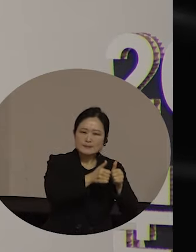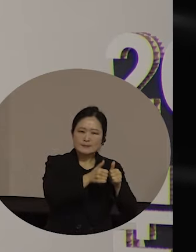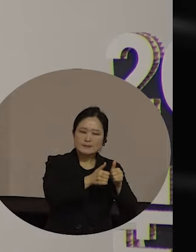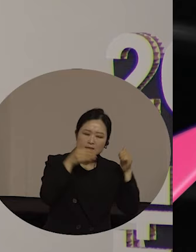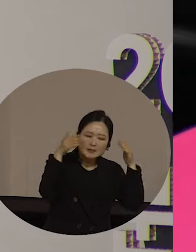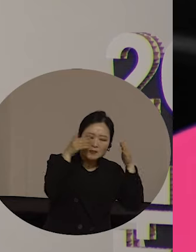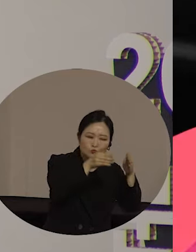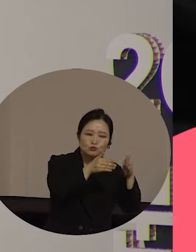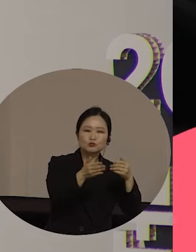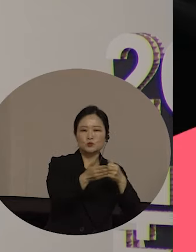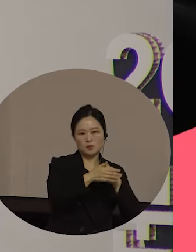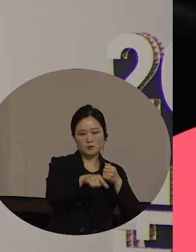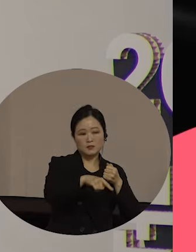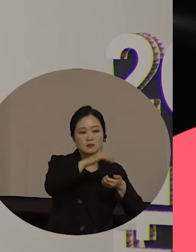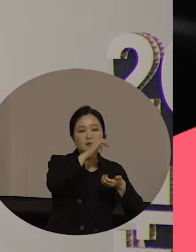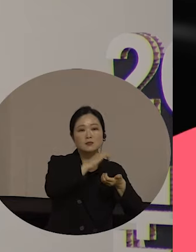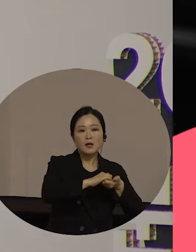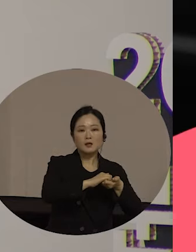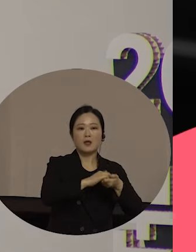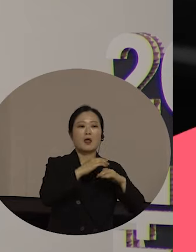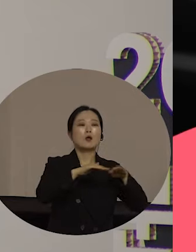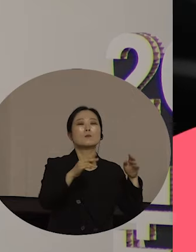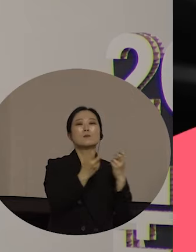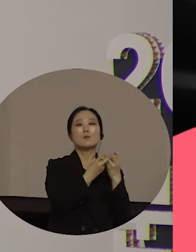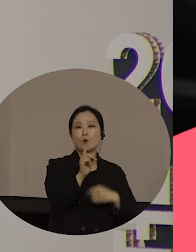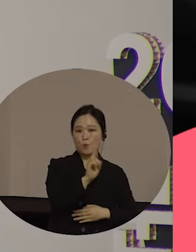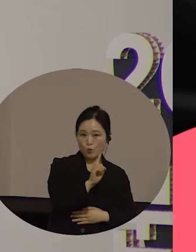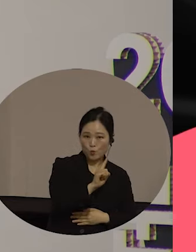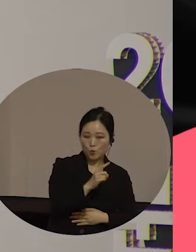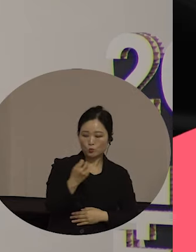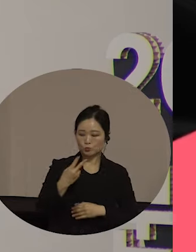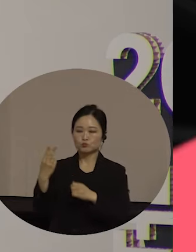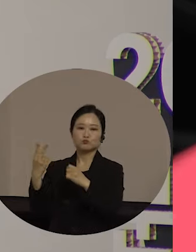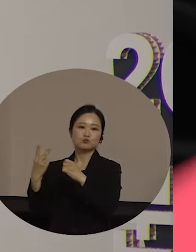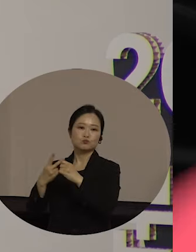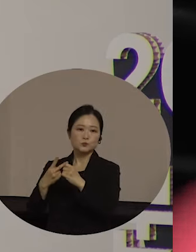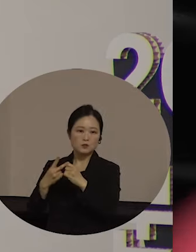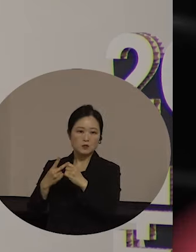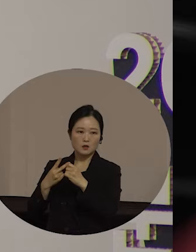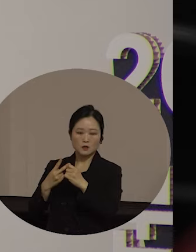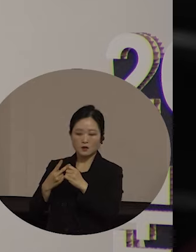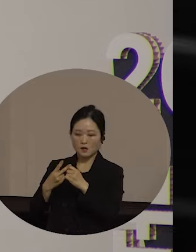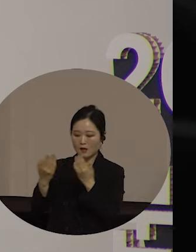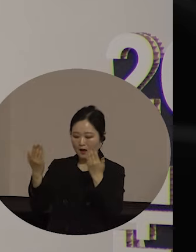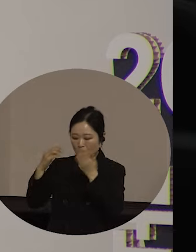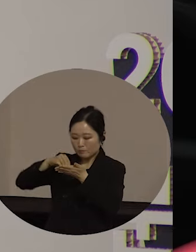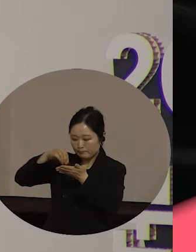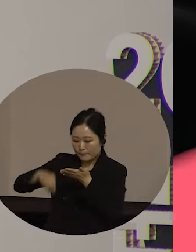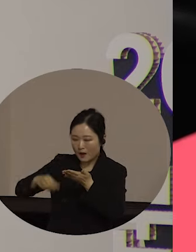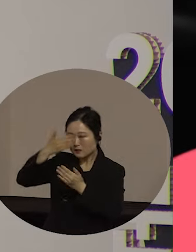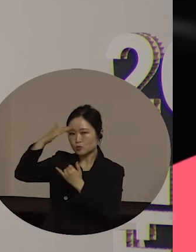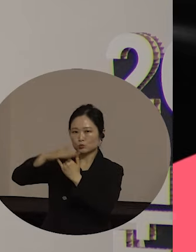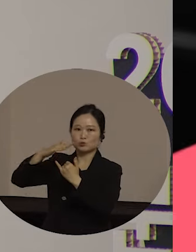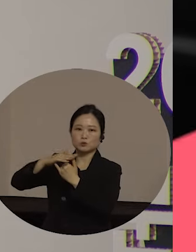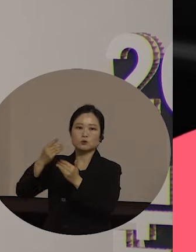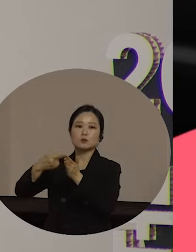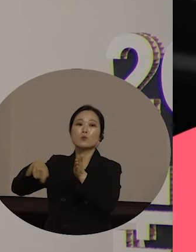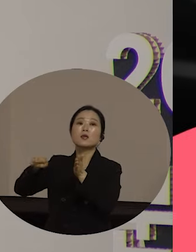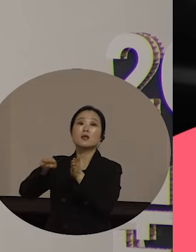어떻게 내는지 두 번째는 학교 밖 청소년들에 대해서 문화예술 교육 부분을 어떻게 해결하는지